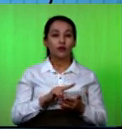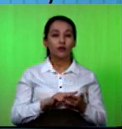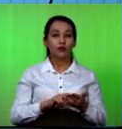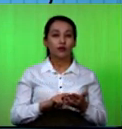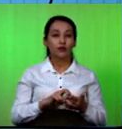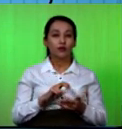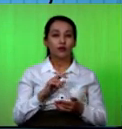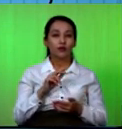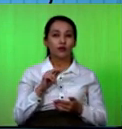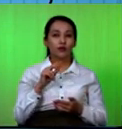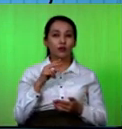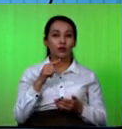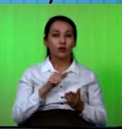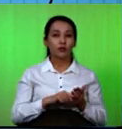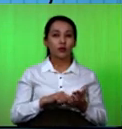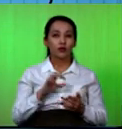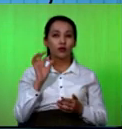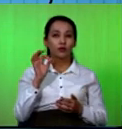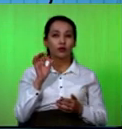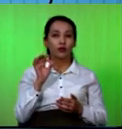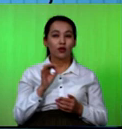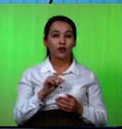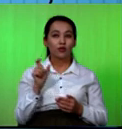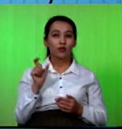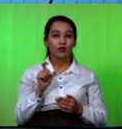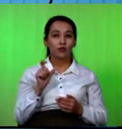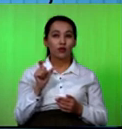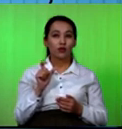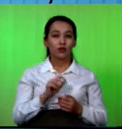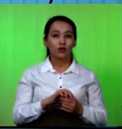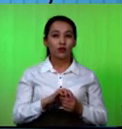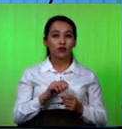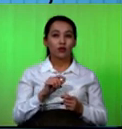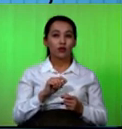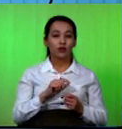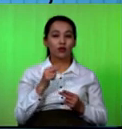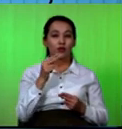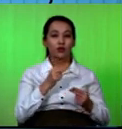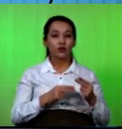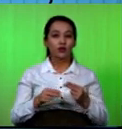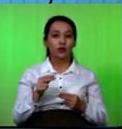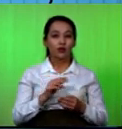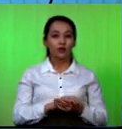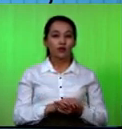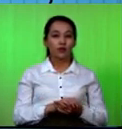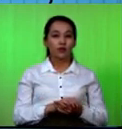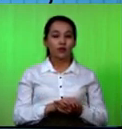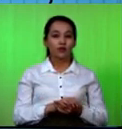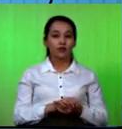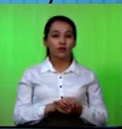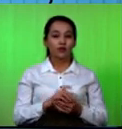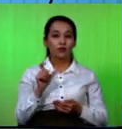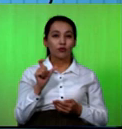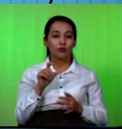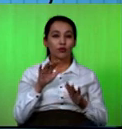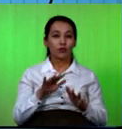cho'pning vaziyatini chizing. Cho'pning shakli o'zgarmadi. Faqat doiradagi